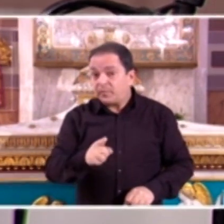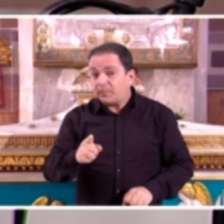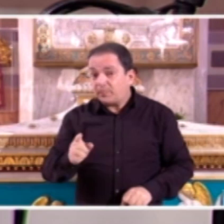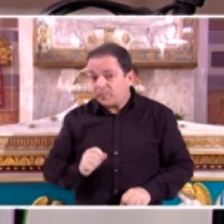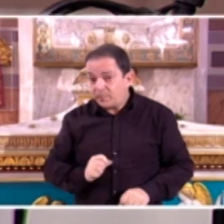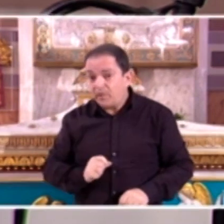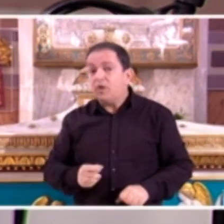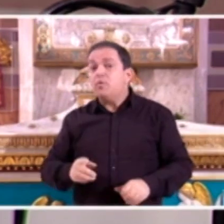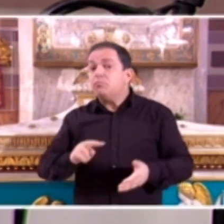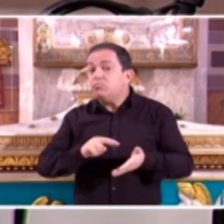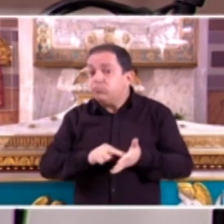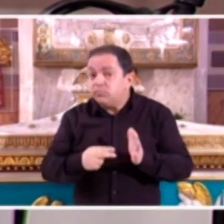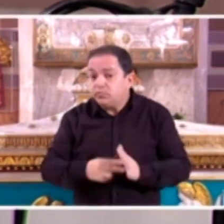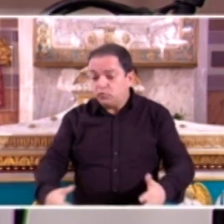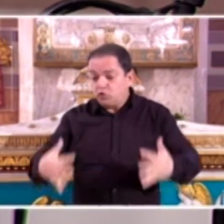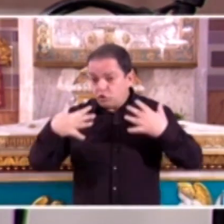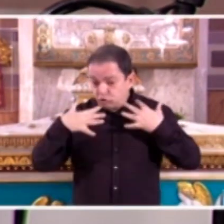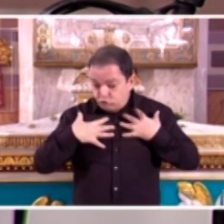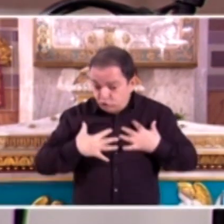Το δε σώμα ούτη